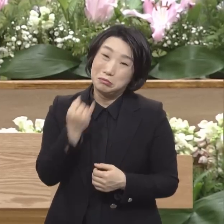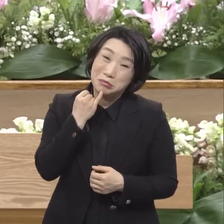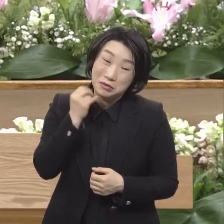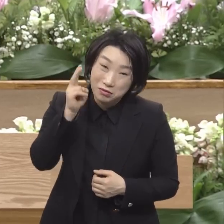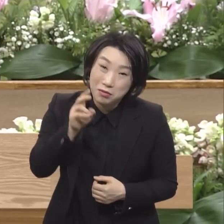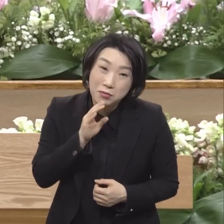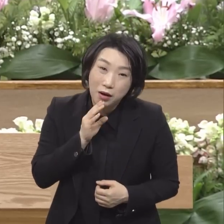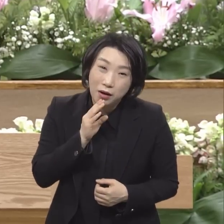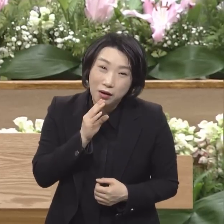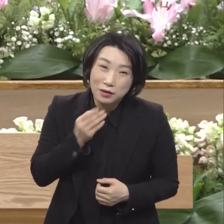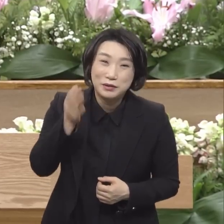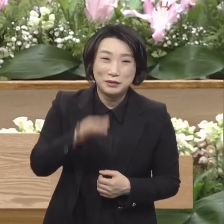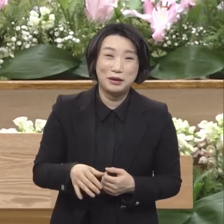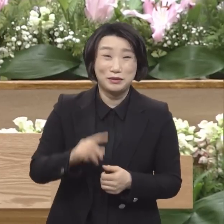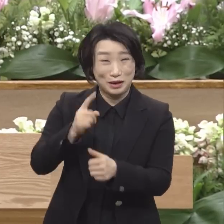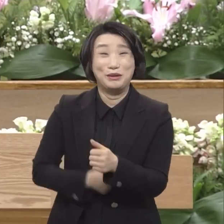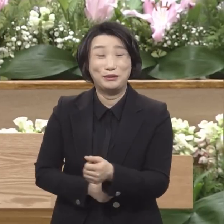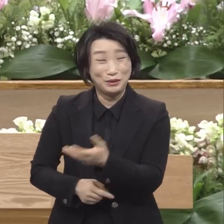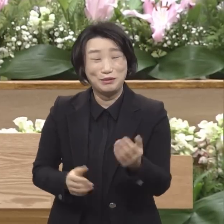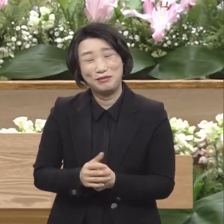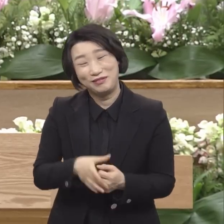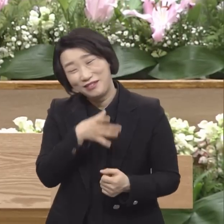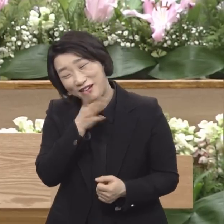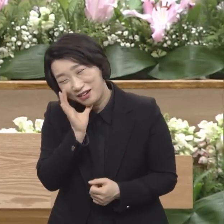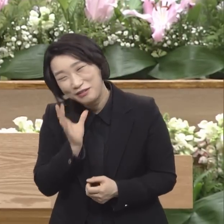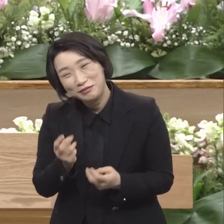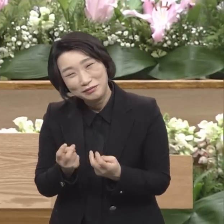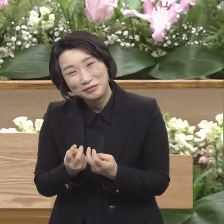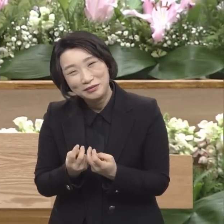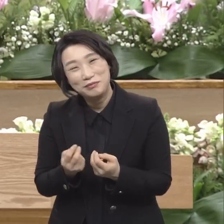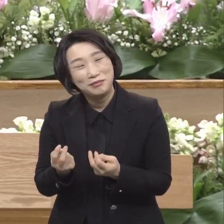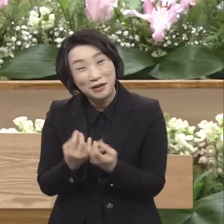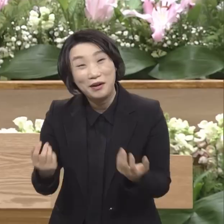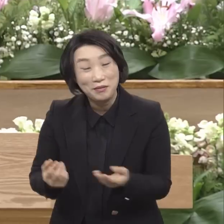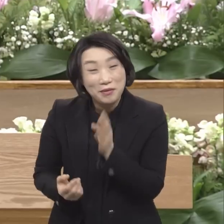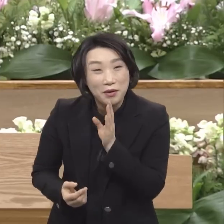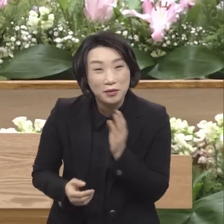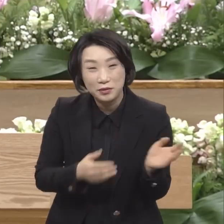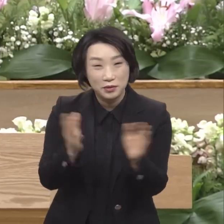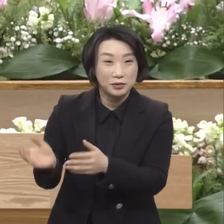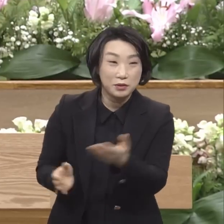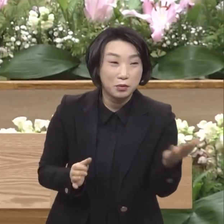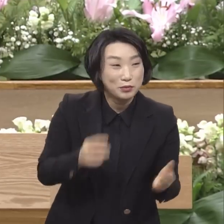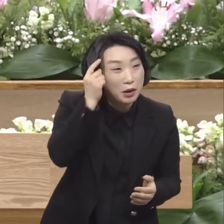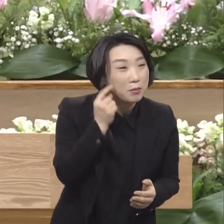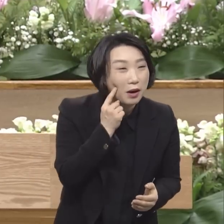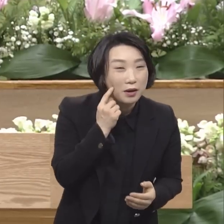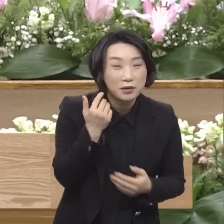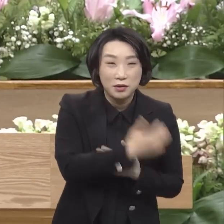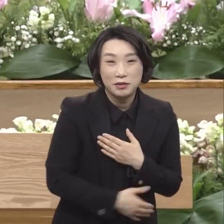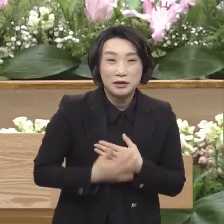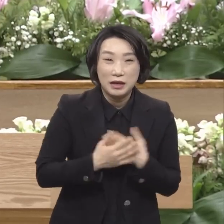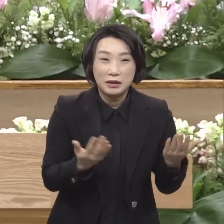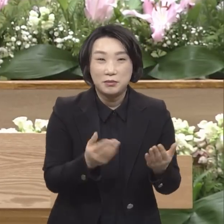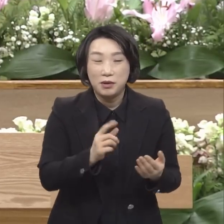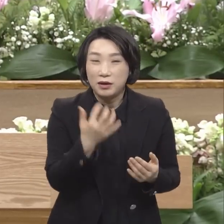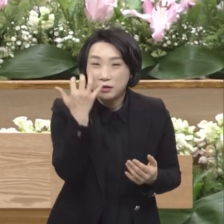벗어날 수 있어. 자동으로 벗어나는 거예요. 자동으로. 응? 자, 생각 한번 해봐. 여기서 벗어날 수